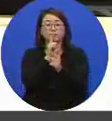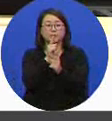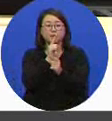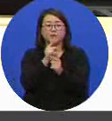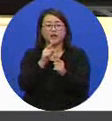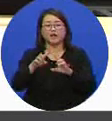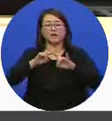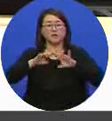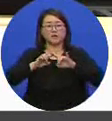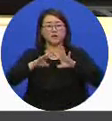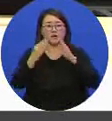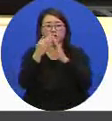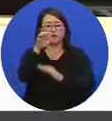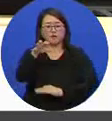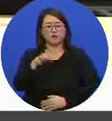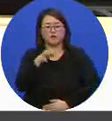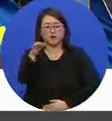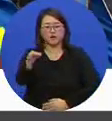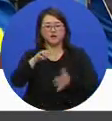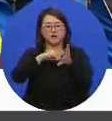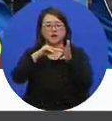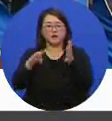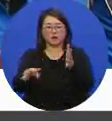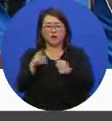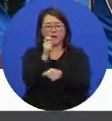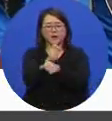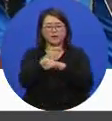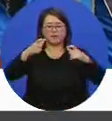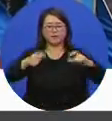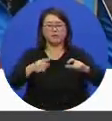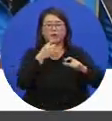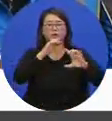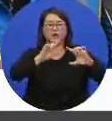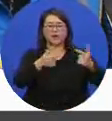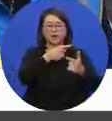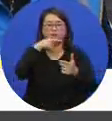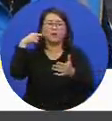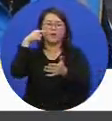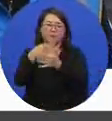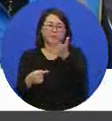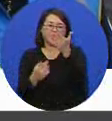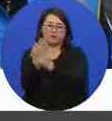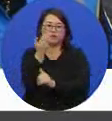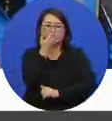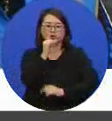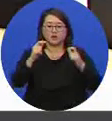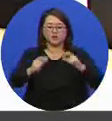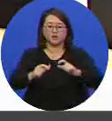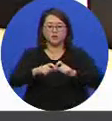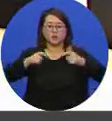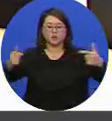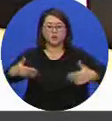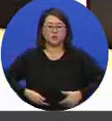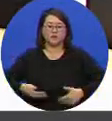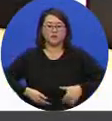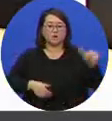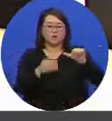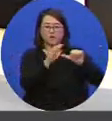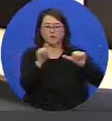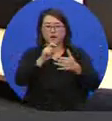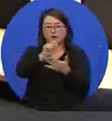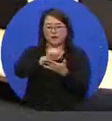내는 지역자원 시설세는 행정구역이 아닌 방사선 비상계획구역으로 확대해야 한다며 주민 5천여 명의 서명을